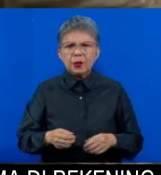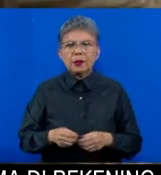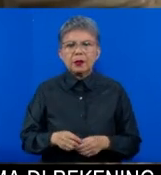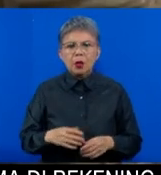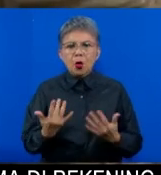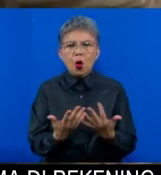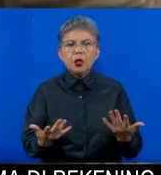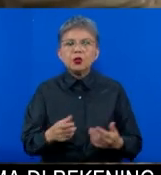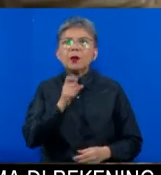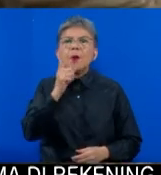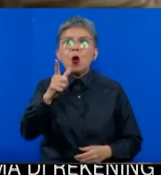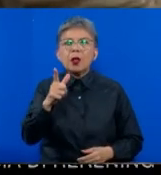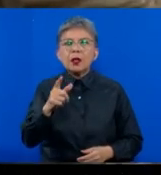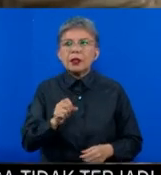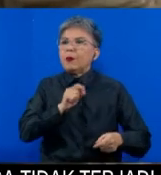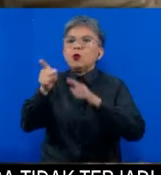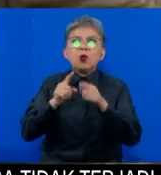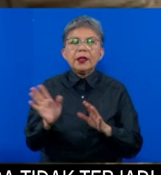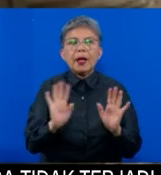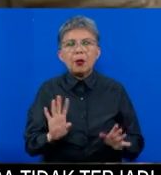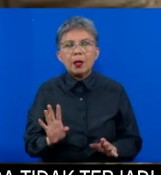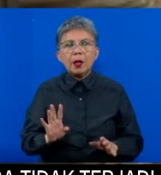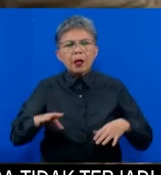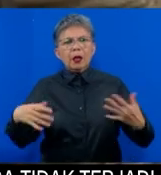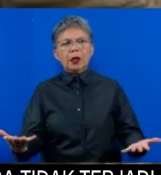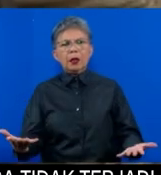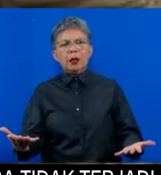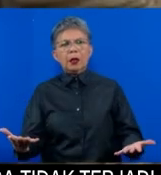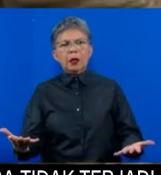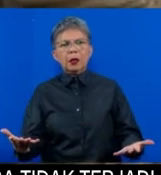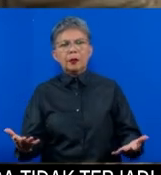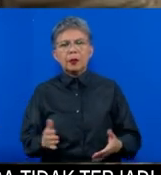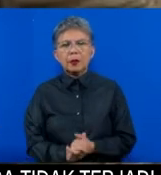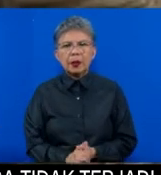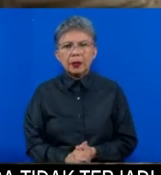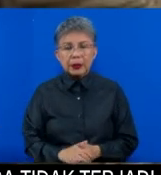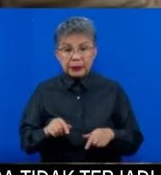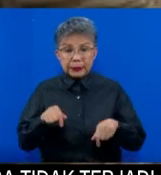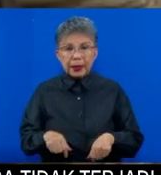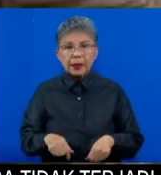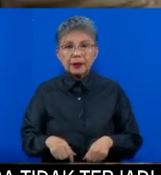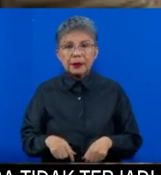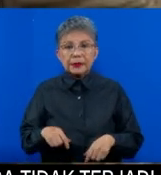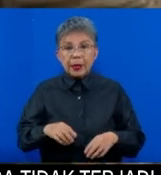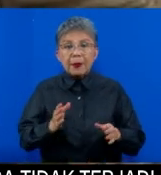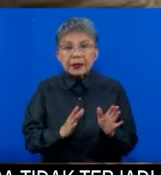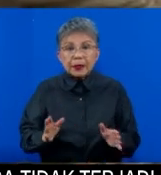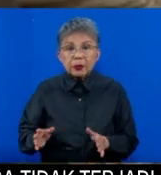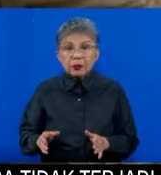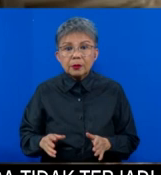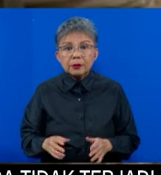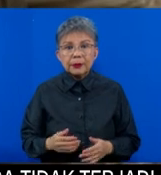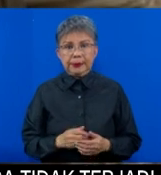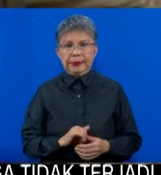Rakyat hanya boleh melapor tapi tidak boleh gugat penegakan hukum yang mangkrak atau bahkan dihentikan. Nah, ini sekarang di pelaksanaan ini masyarakat juga